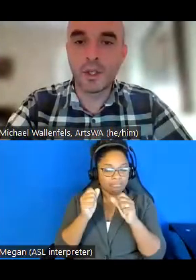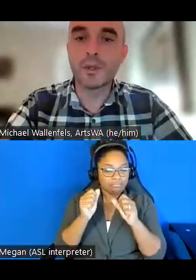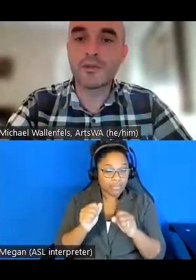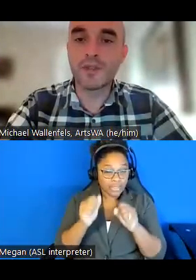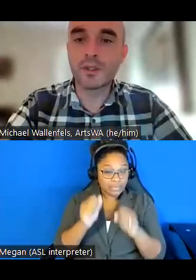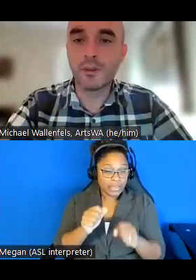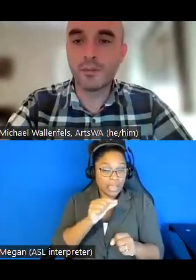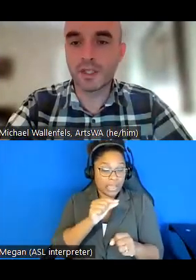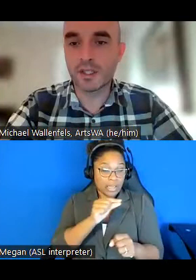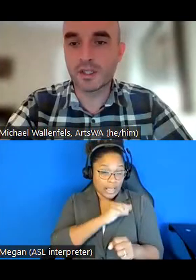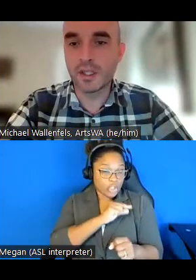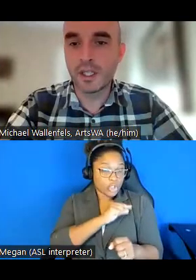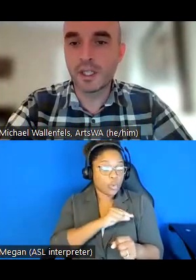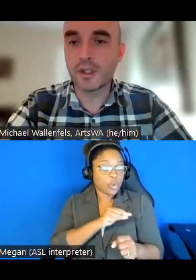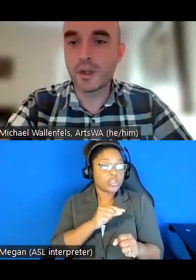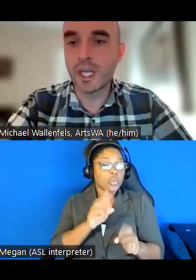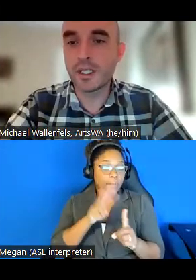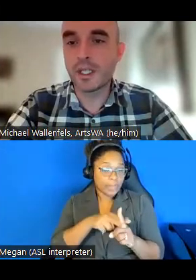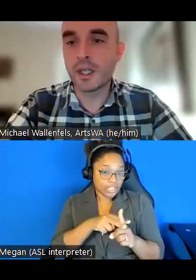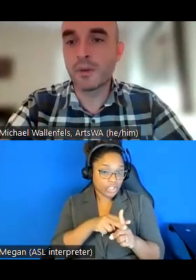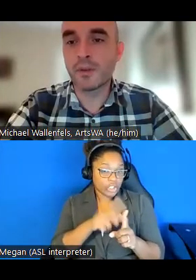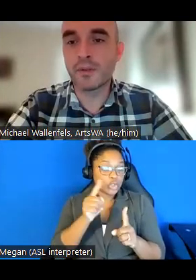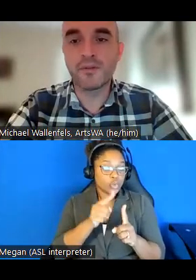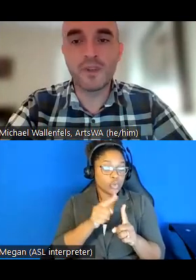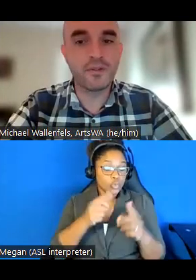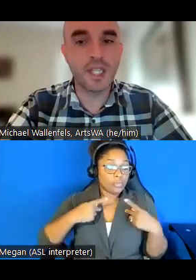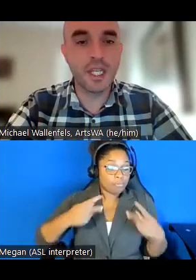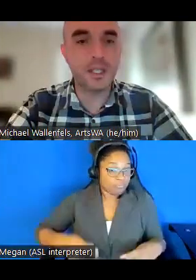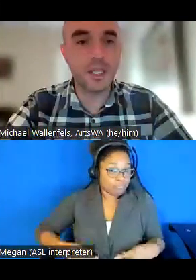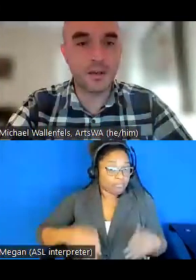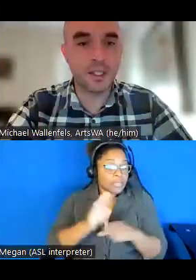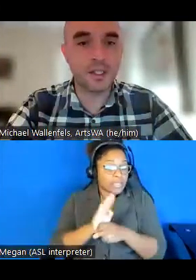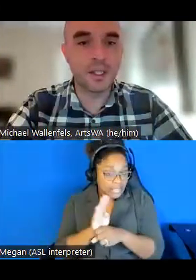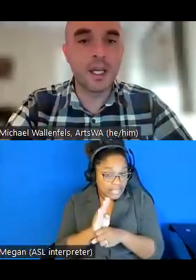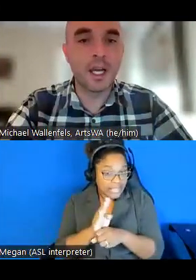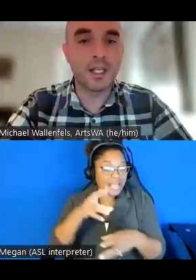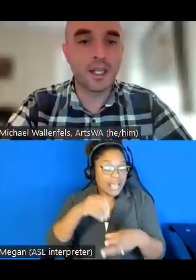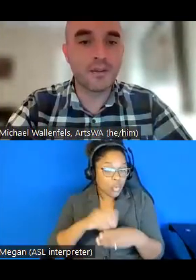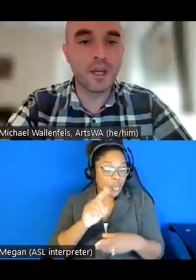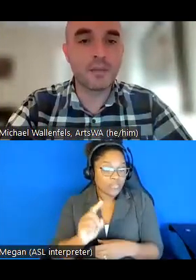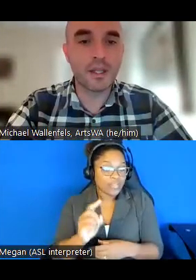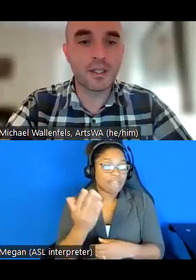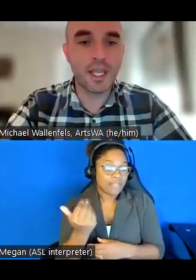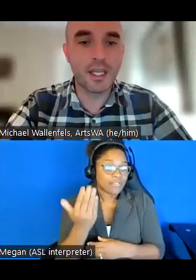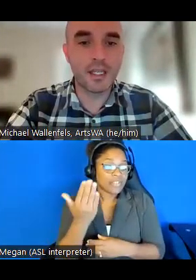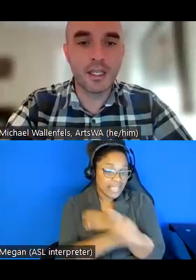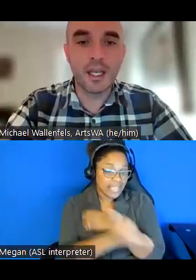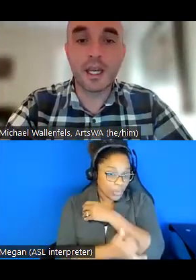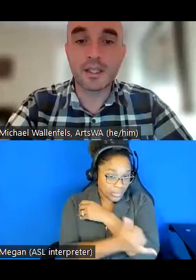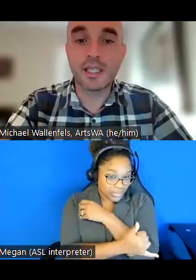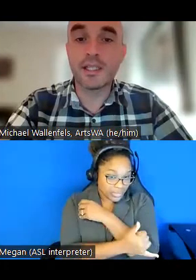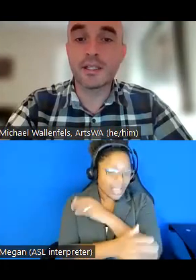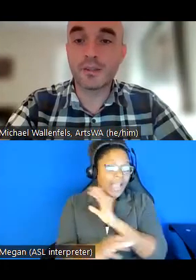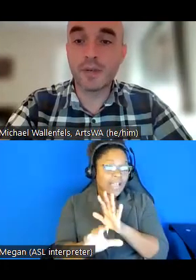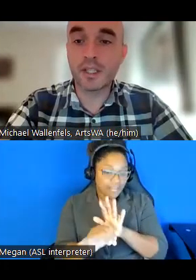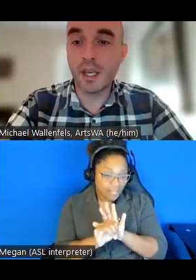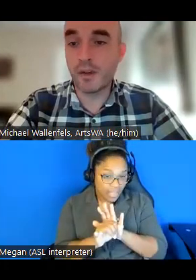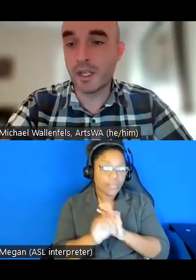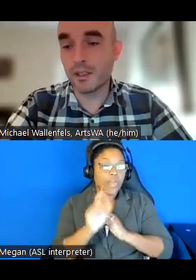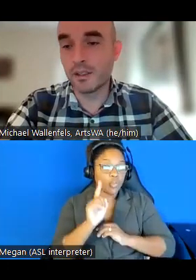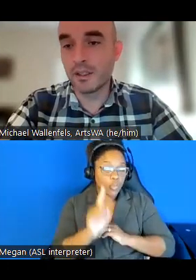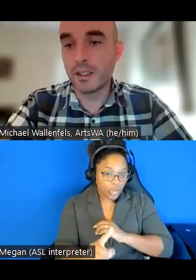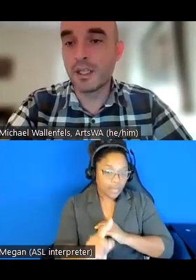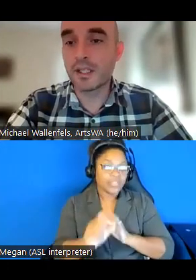그다음에 고려되는 게 물리적 비즈니스가 워싱턴 주, 그러니까 이런 고충 지역 열, 그러니까